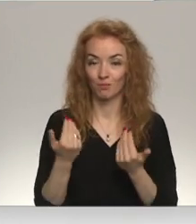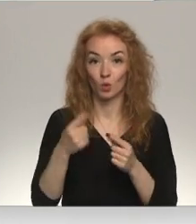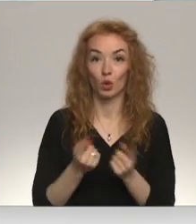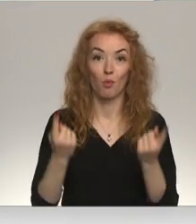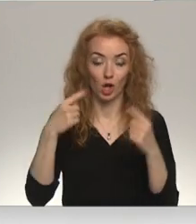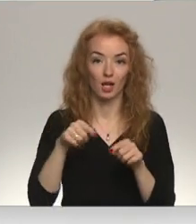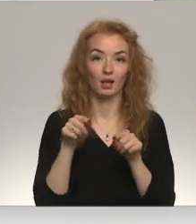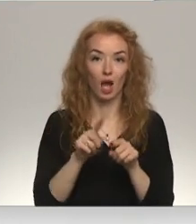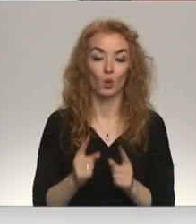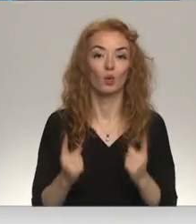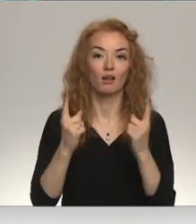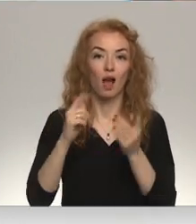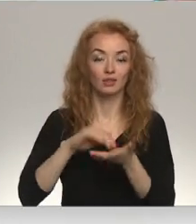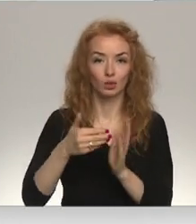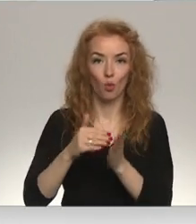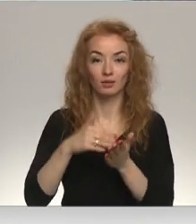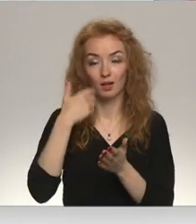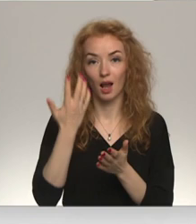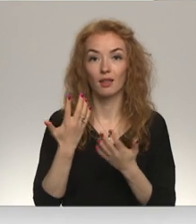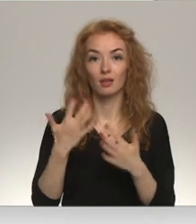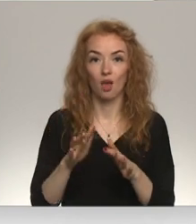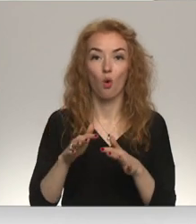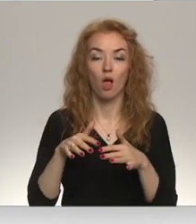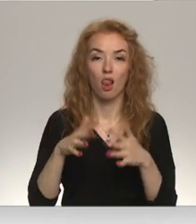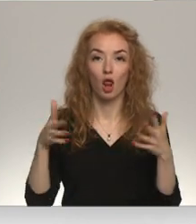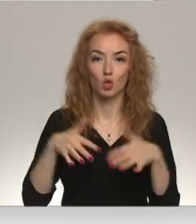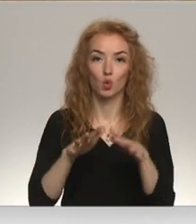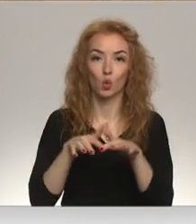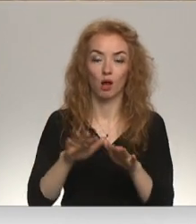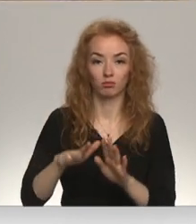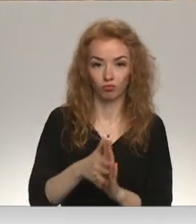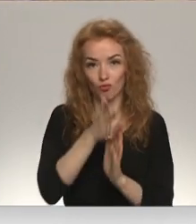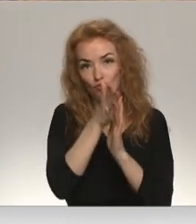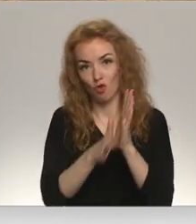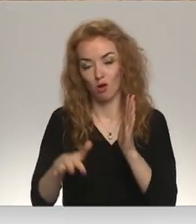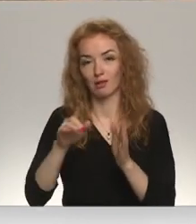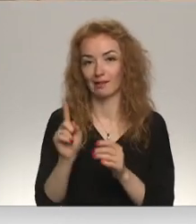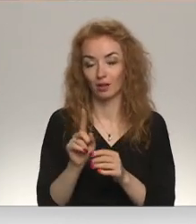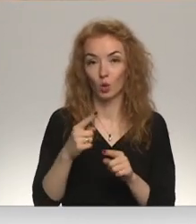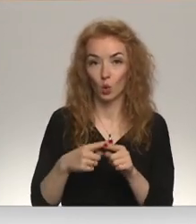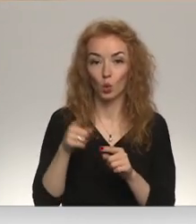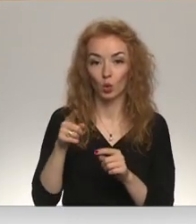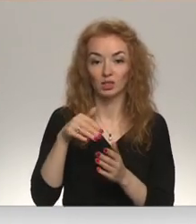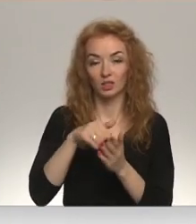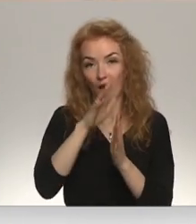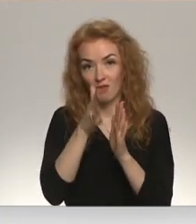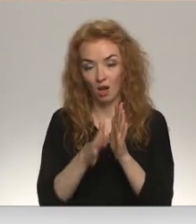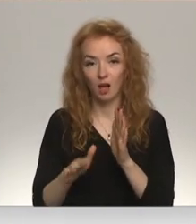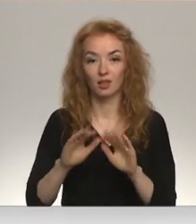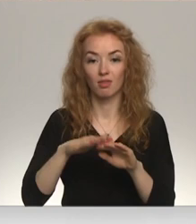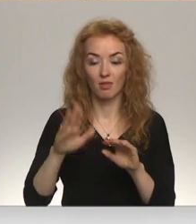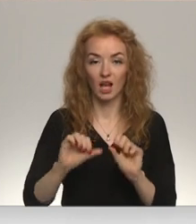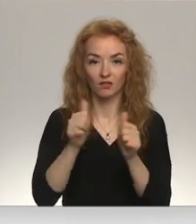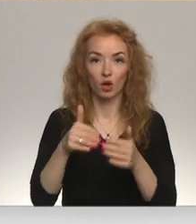pašlaik ir tas tā unikālā situācija, kad Lielajūras pusē ir stāvkrasts izveidojies. Stāvkrasta dēļ Kolkas ragā nācies izveidot